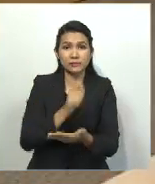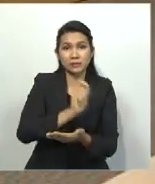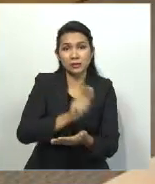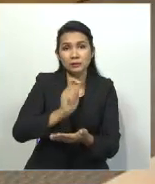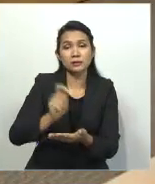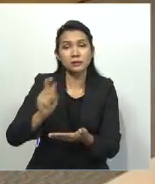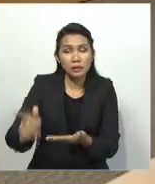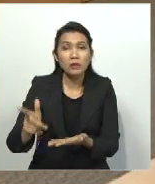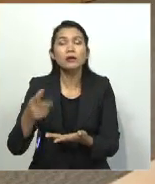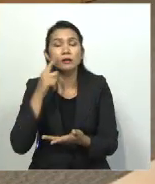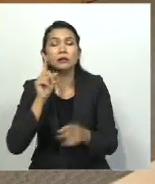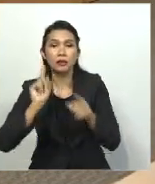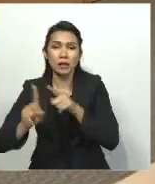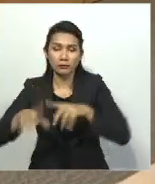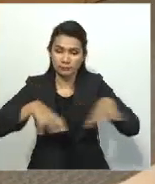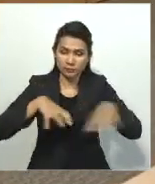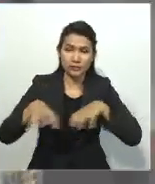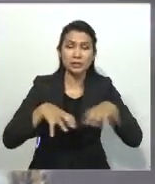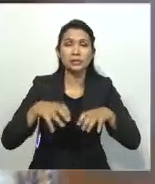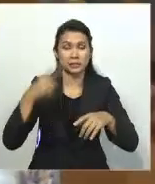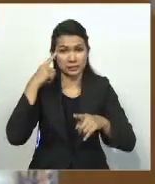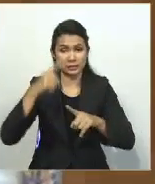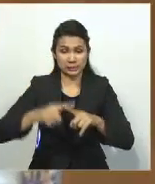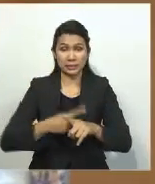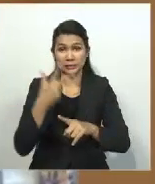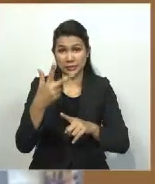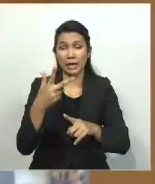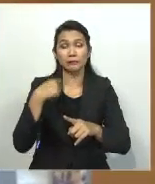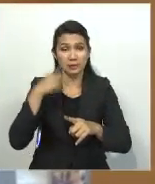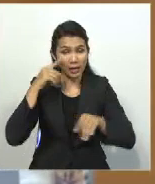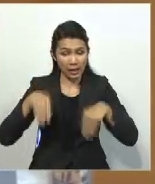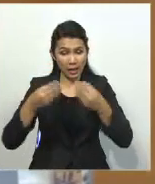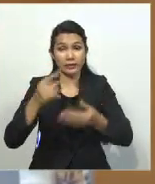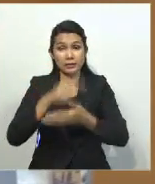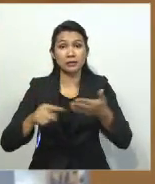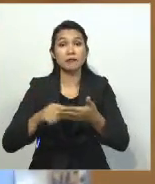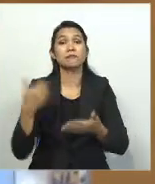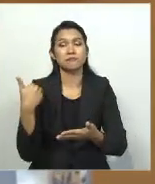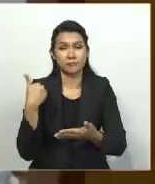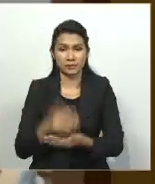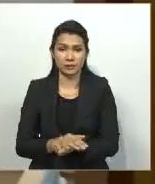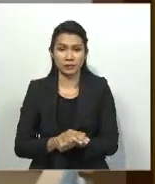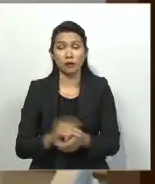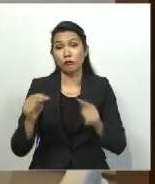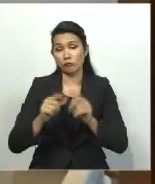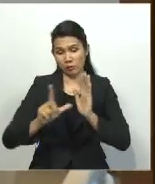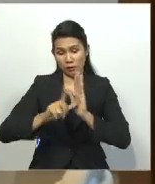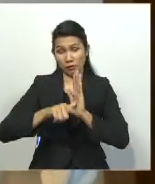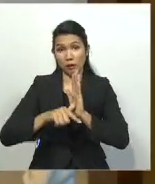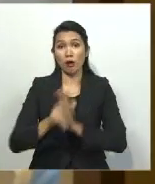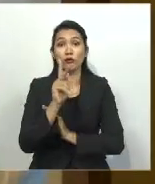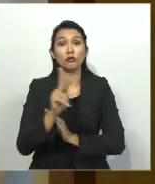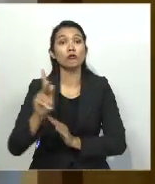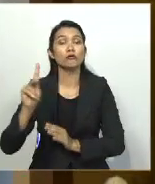ที่ดูแลกระบวนการจัดการเลือกตั้งที่จะมีขึ้นในเดือนมีนาคมพันตำรวจเอกจรุงวิทย์ภูมิมาเลขาธิการกก